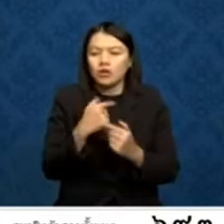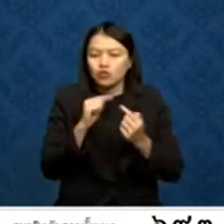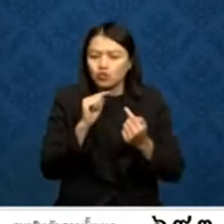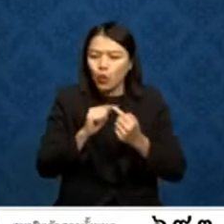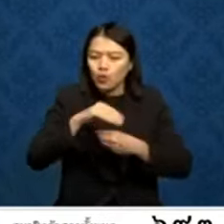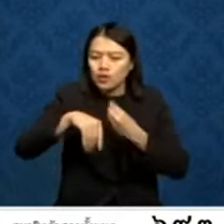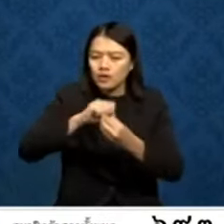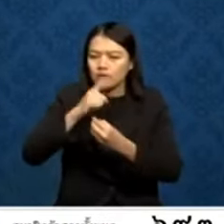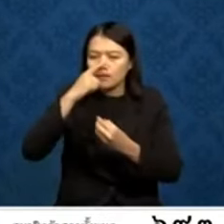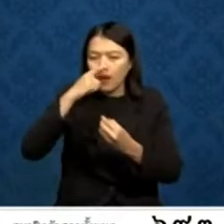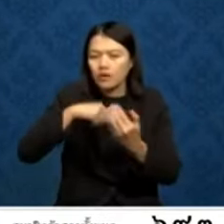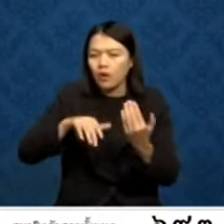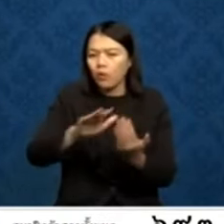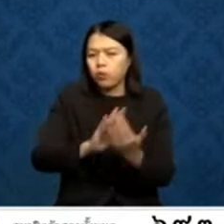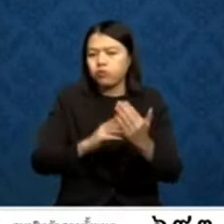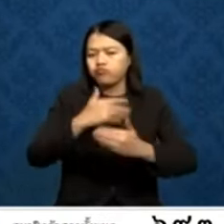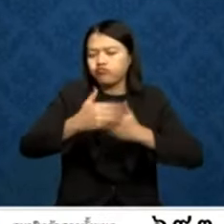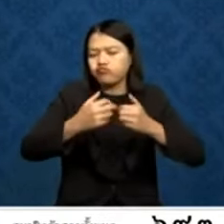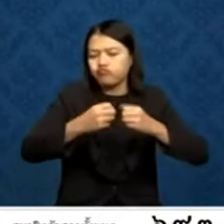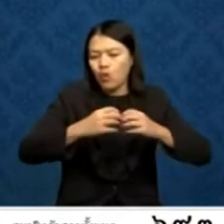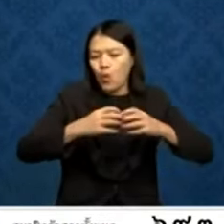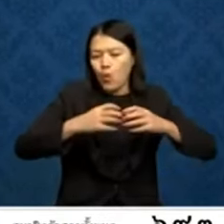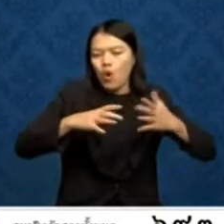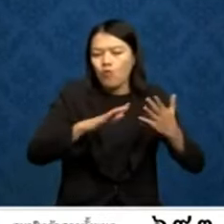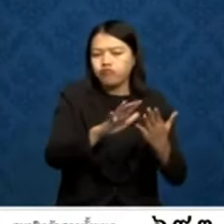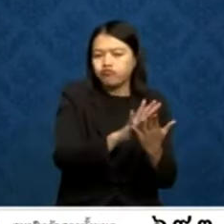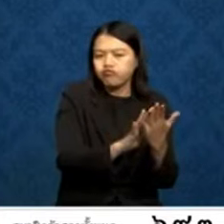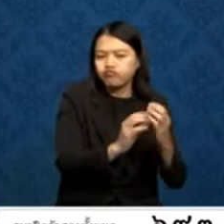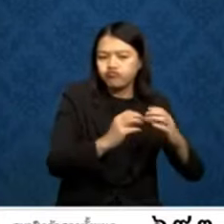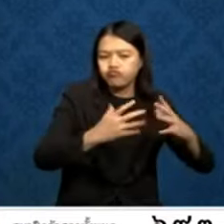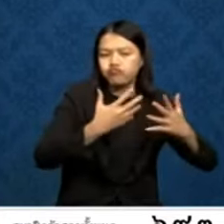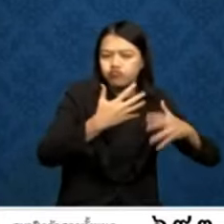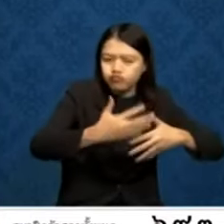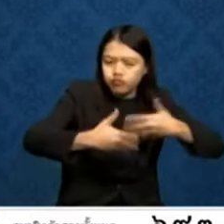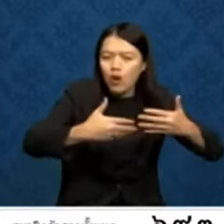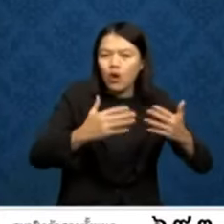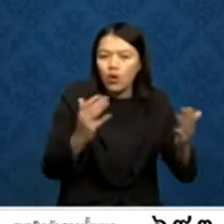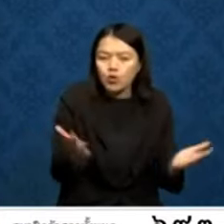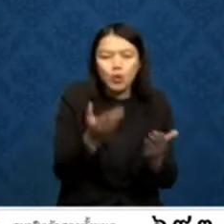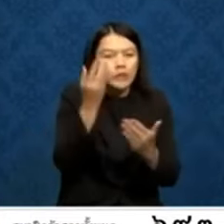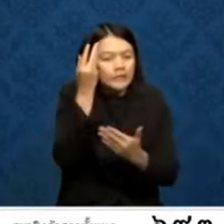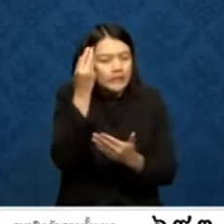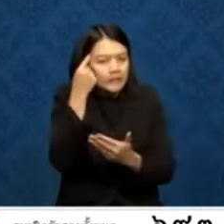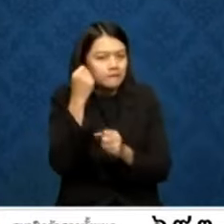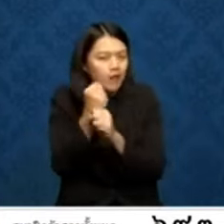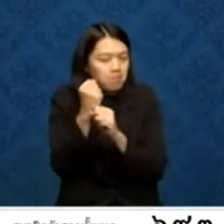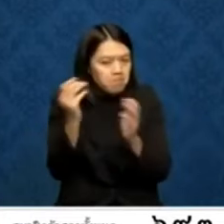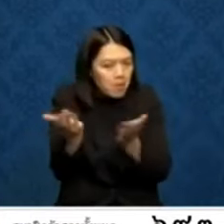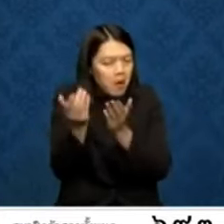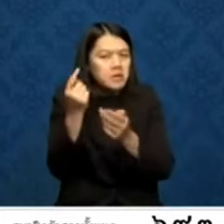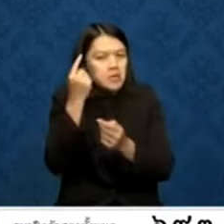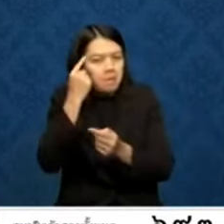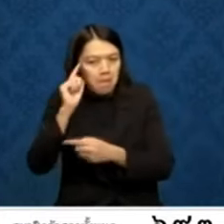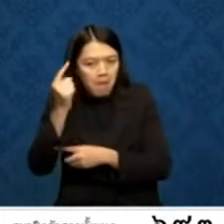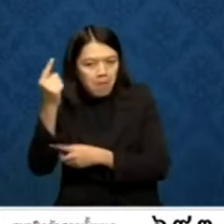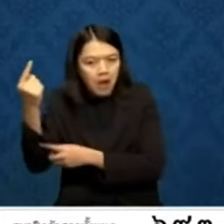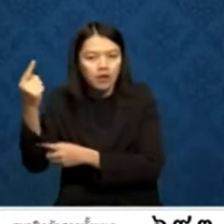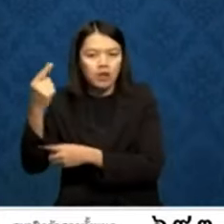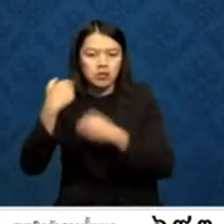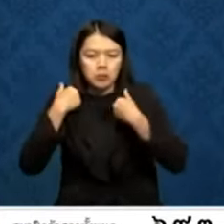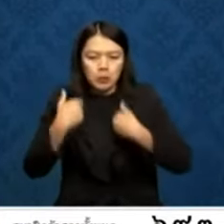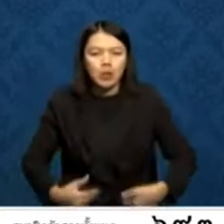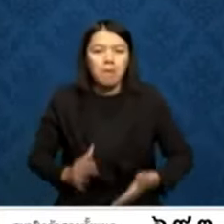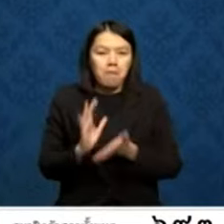ให้เศรษฐกิจไทยขยายตัวอย่างแข็งแกร่งด้วยการส่งเสริมความคิดริเริ่มสร้างสรรค์และการปรับตัวให้